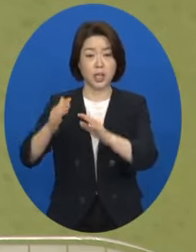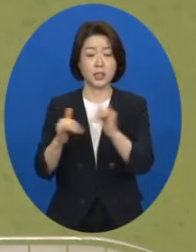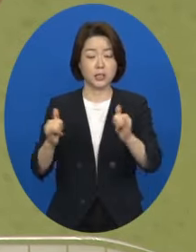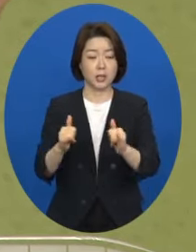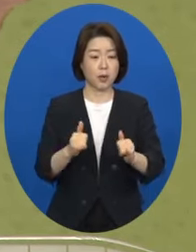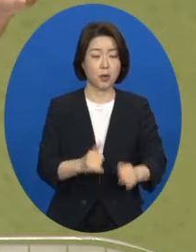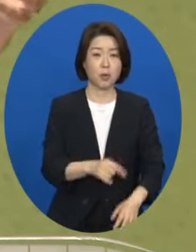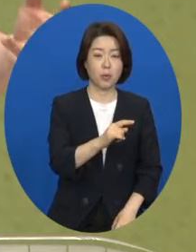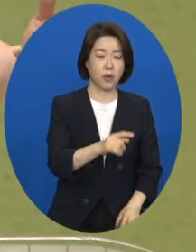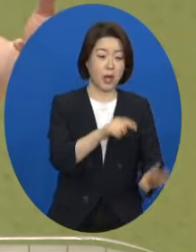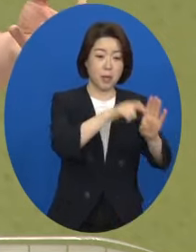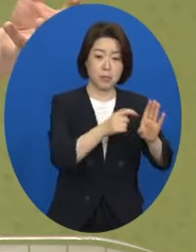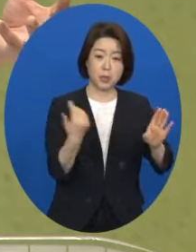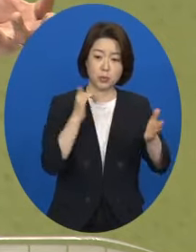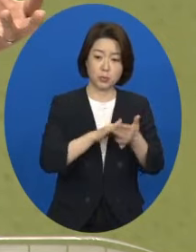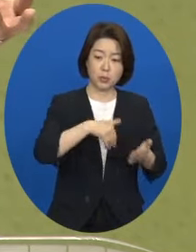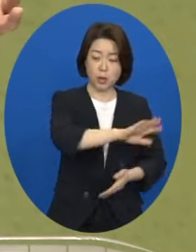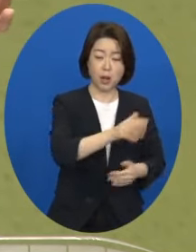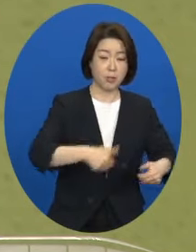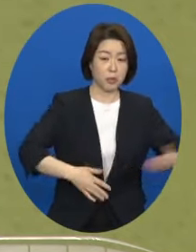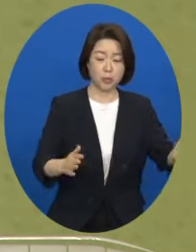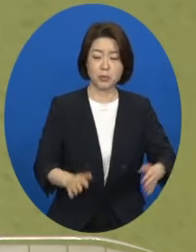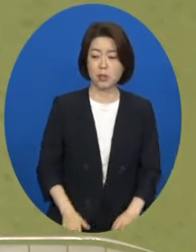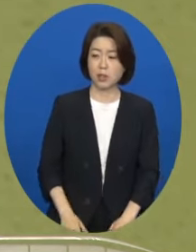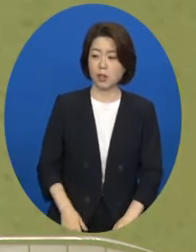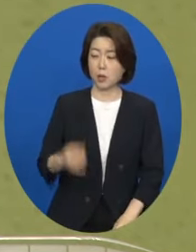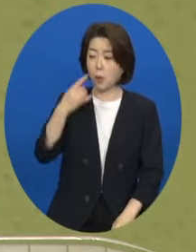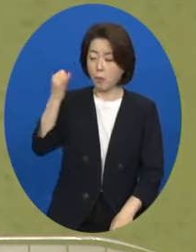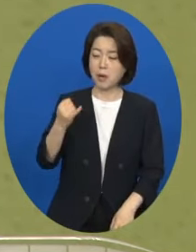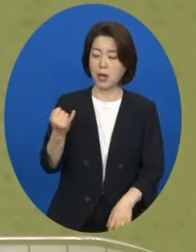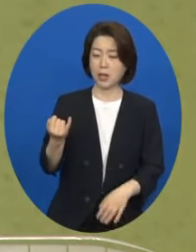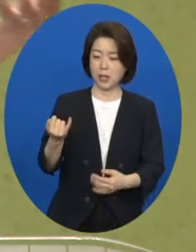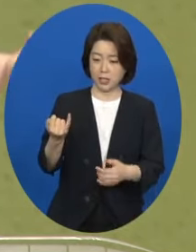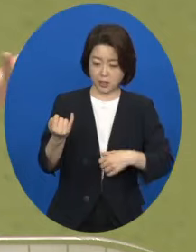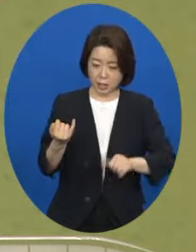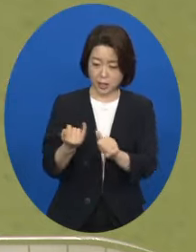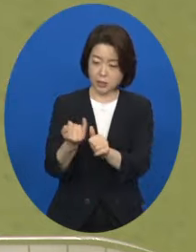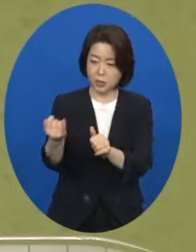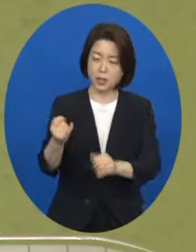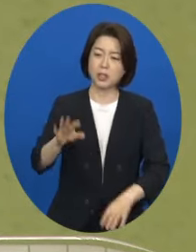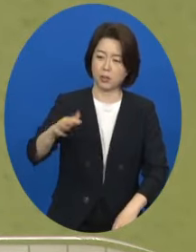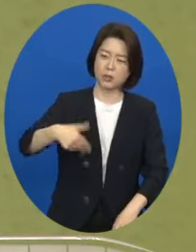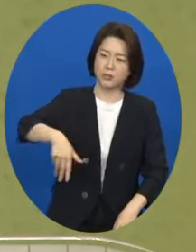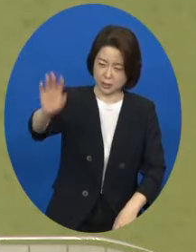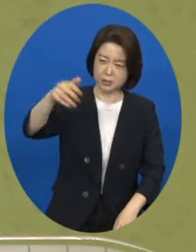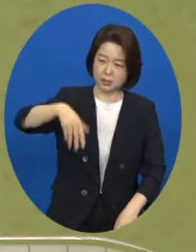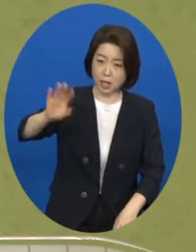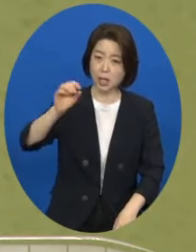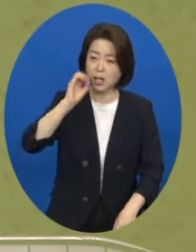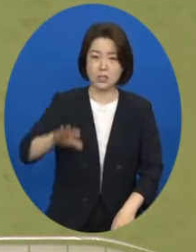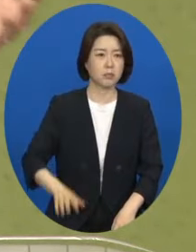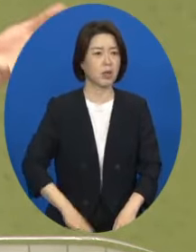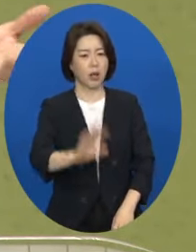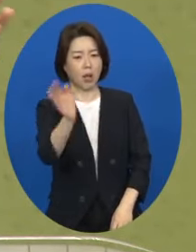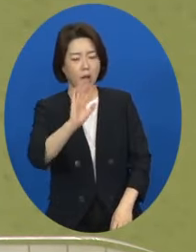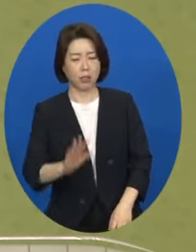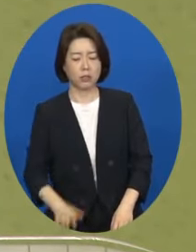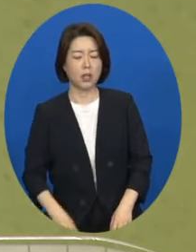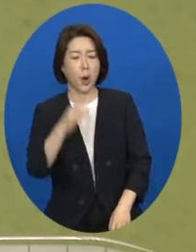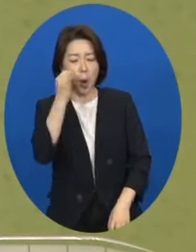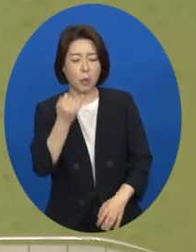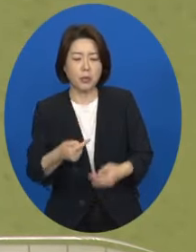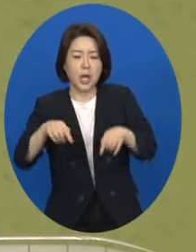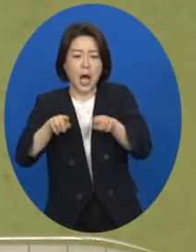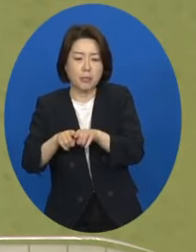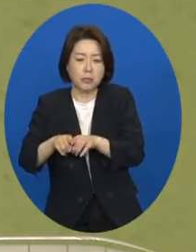너의 고향으로 가라 했는데 이때 룻이 저는 어머니를 떠나지 않겠습니다. 어머니 하나님을 따라가겠습니다. 그래. 그러면 따라와. 그래서